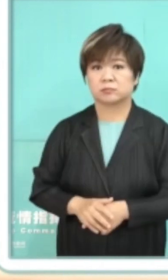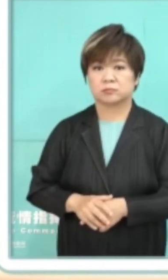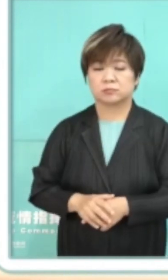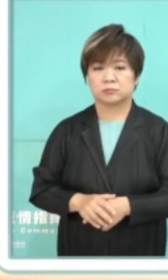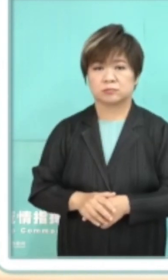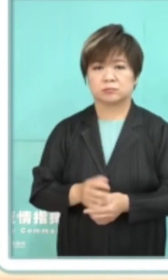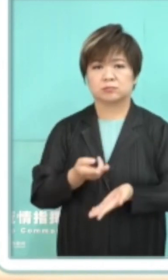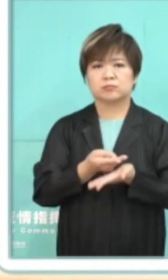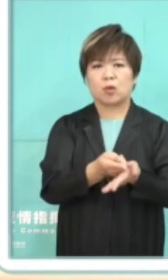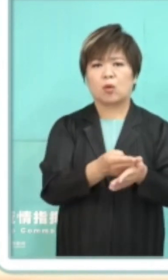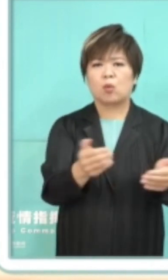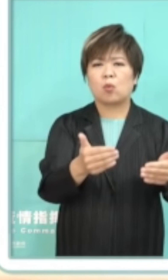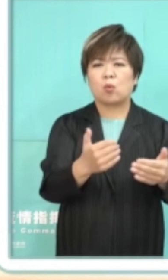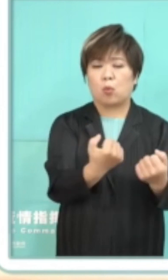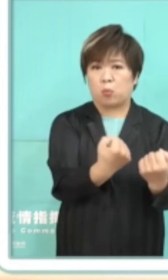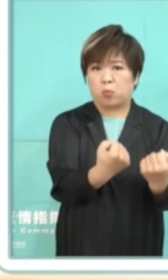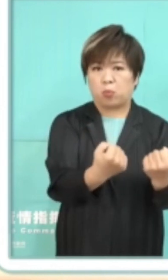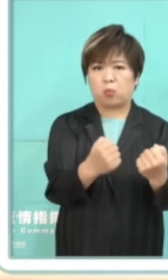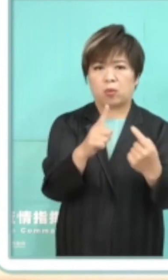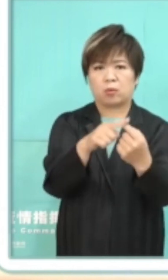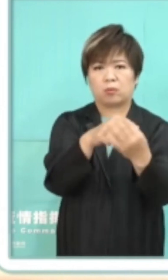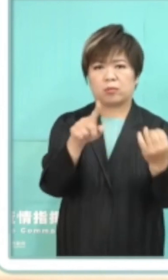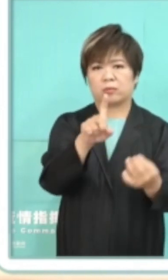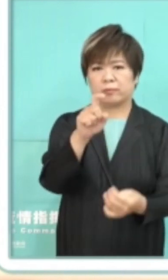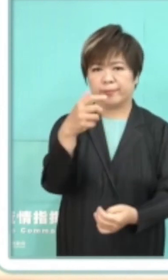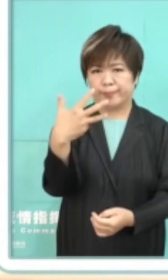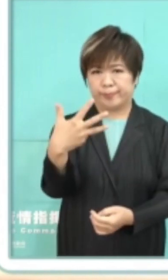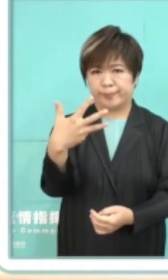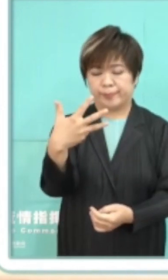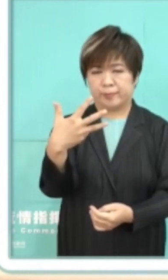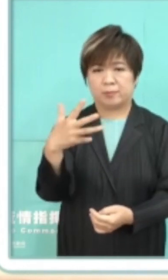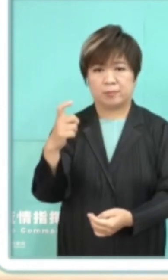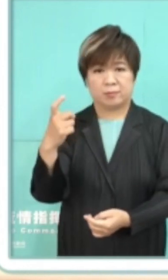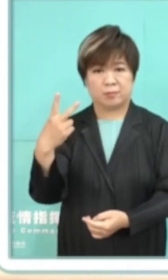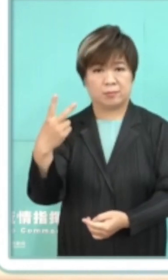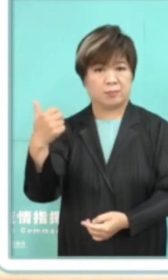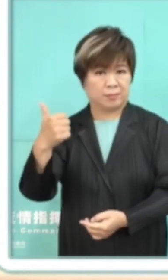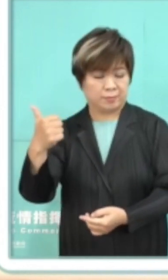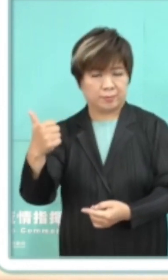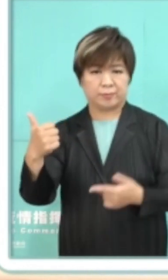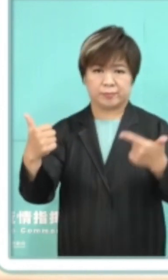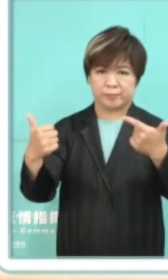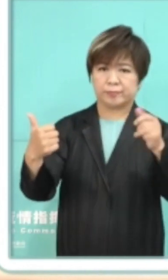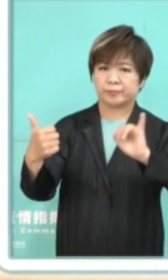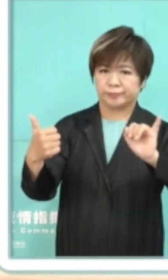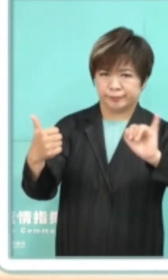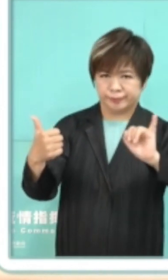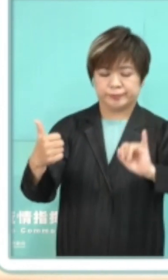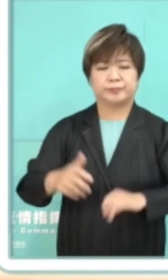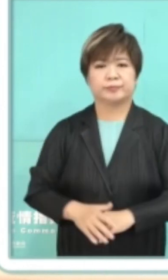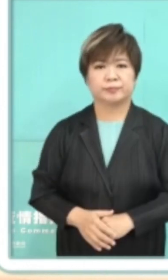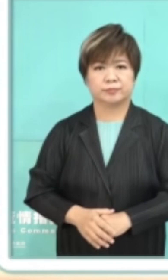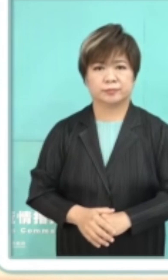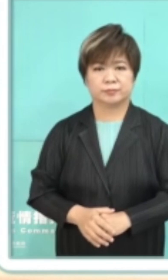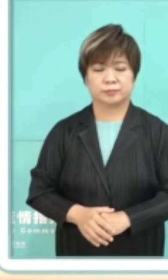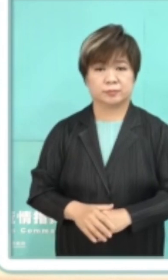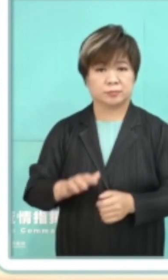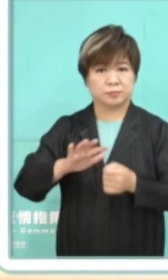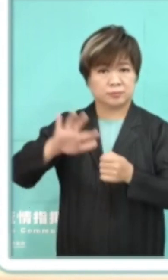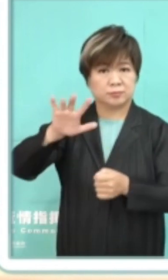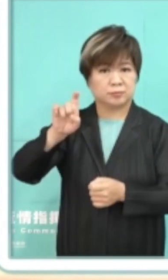0.038%。那其中住院的有18位，啊，12位男生，啊，6位女